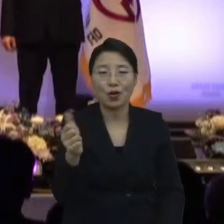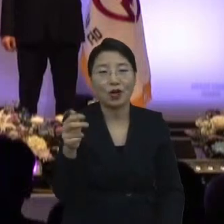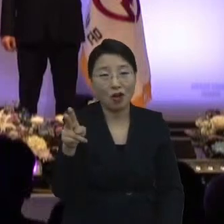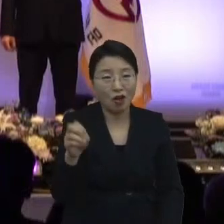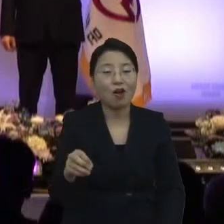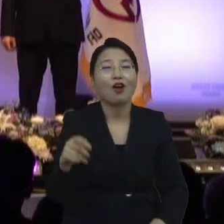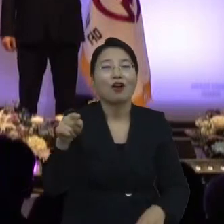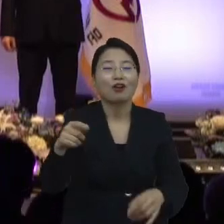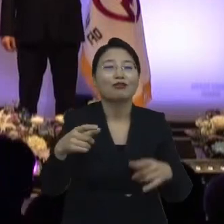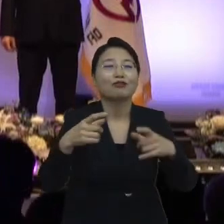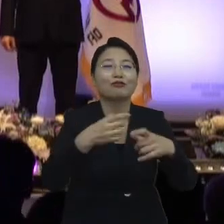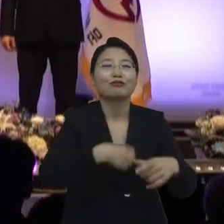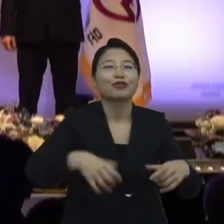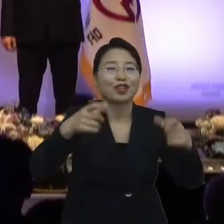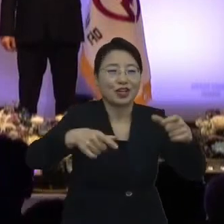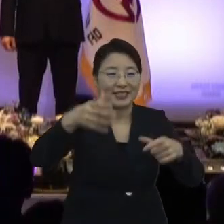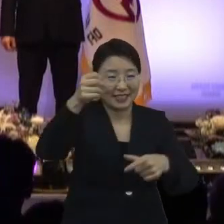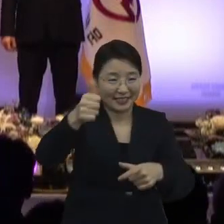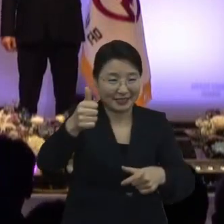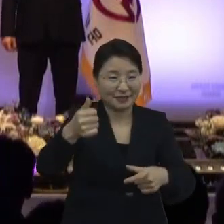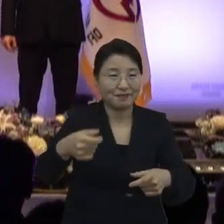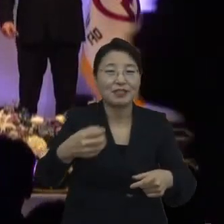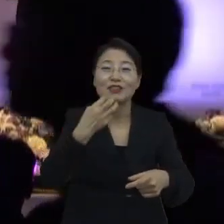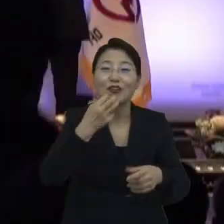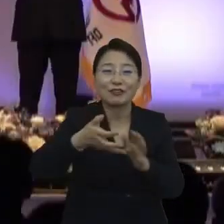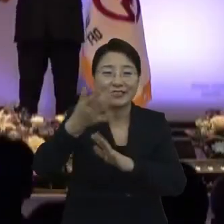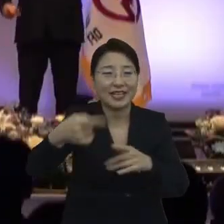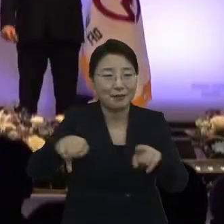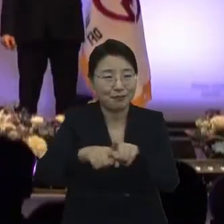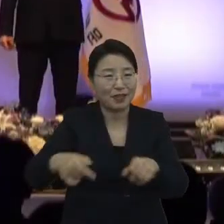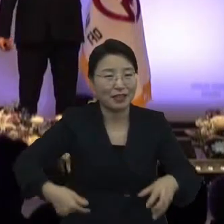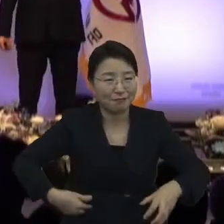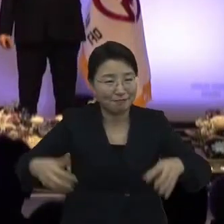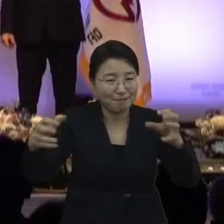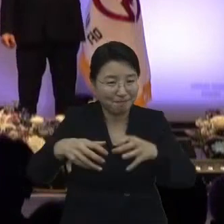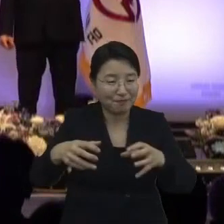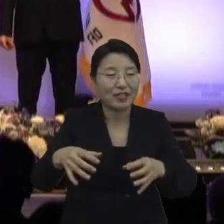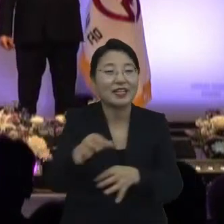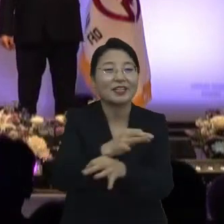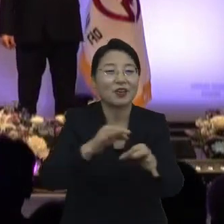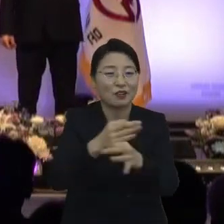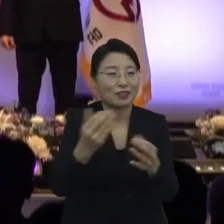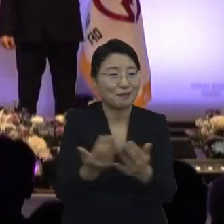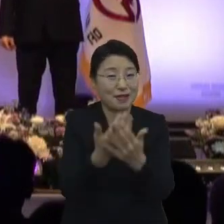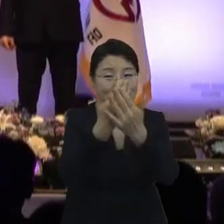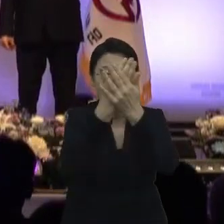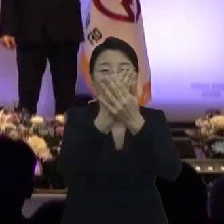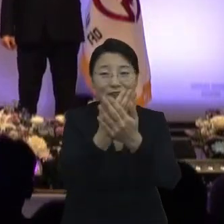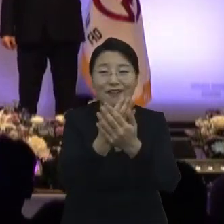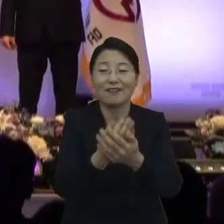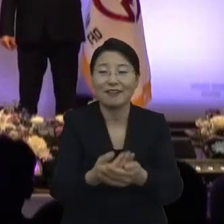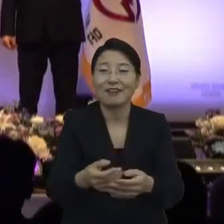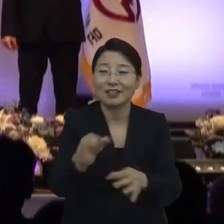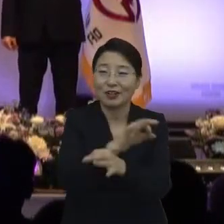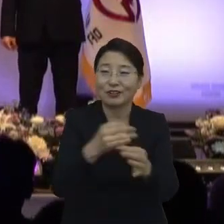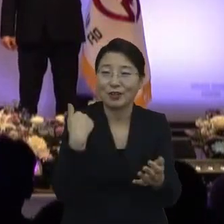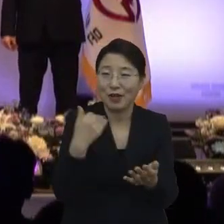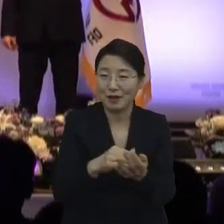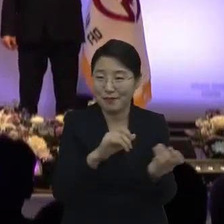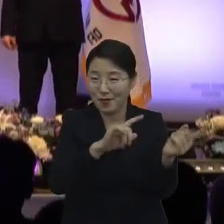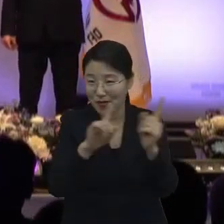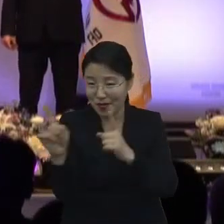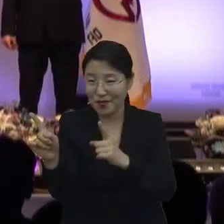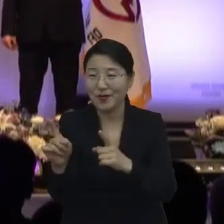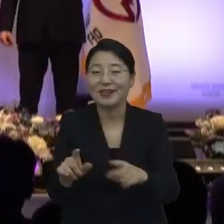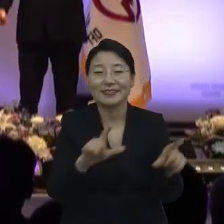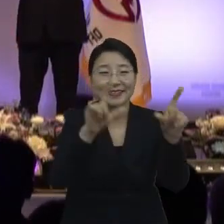노력해서 여러분 경제도 좀 풍성하게 살림도 좀 피시고 그리고 무엇보다도